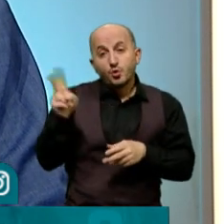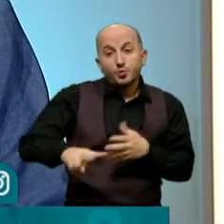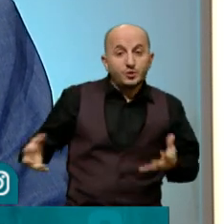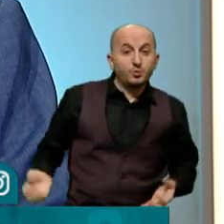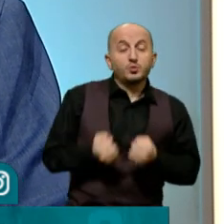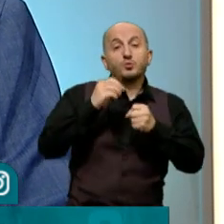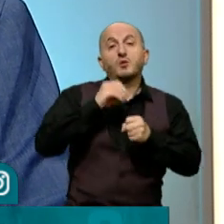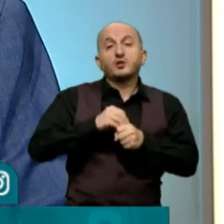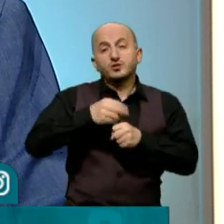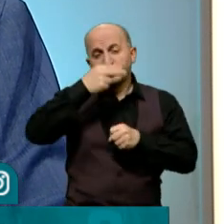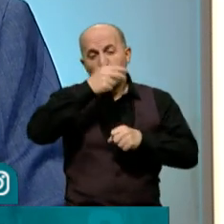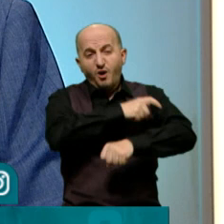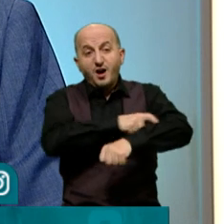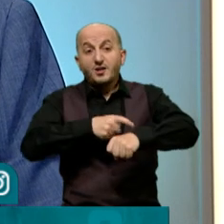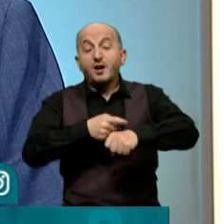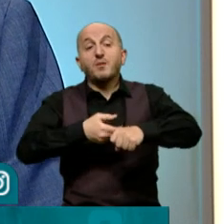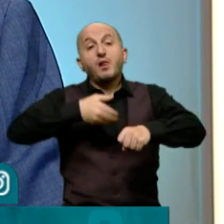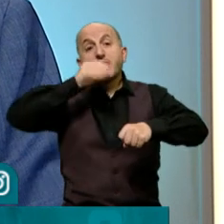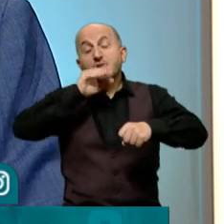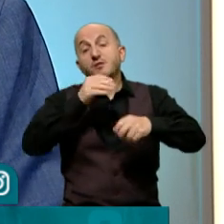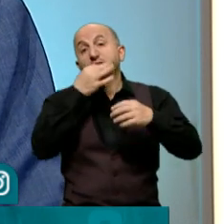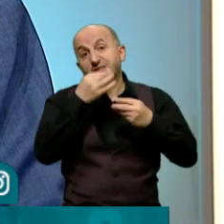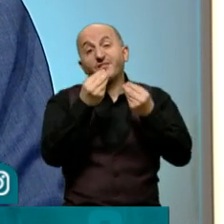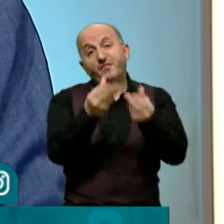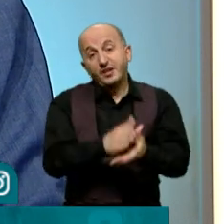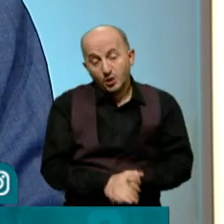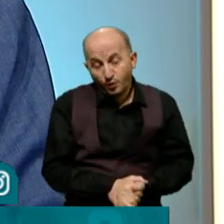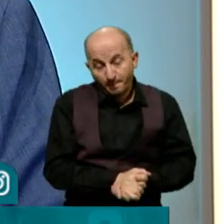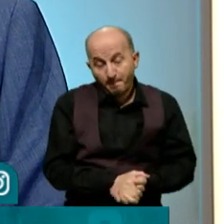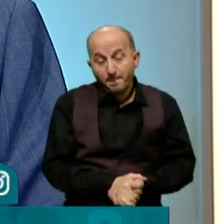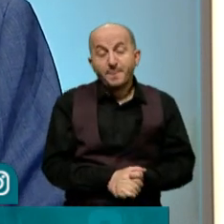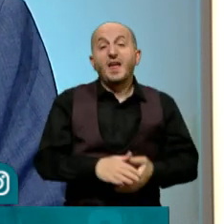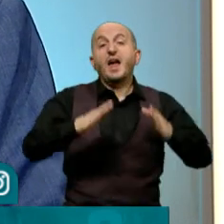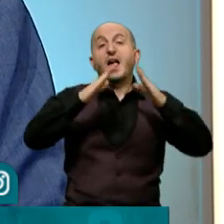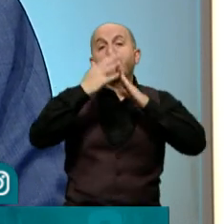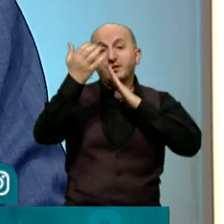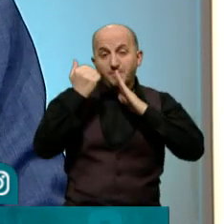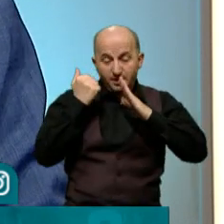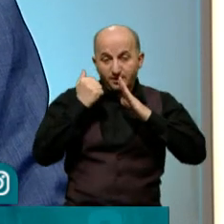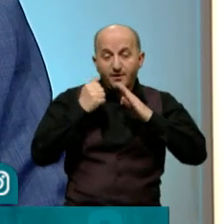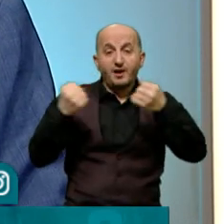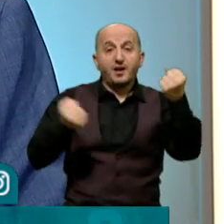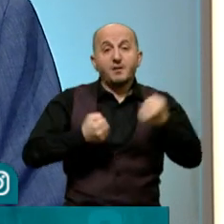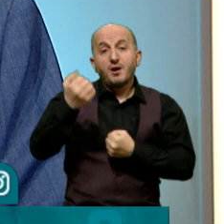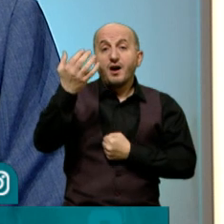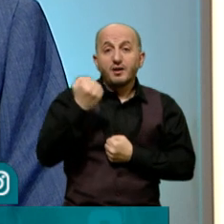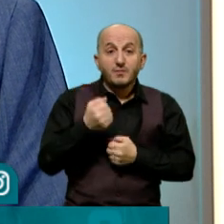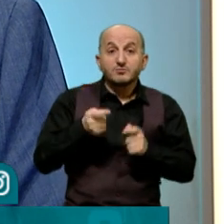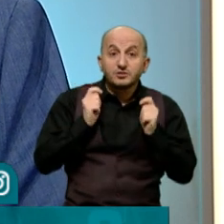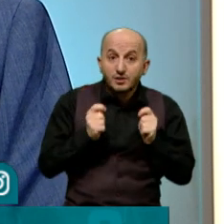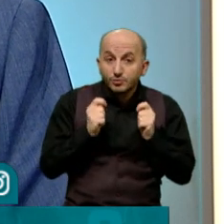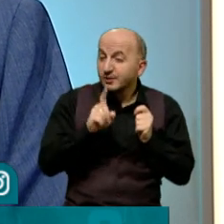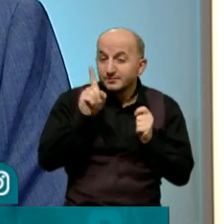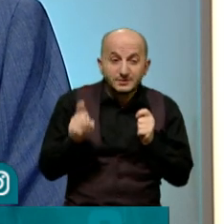için o haramı işleme ruhsatı vardır. Şimdi ev almak veya araba almak bir zaruret